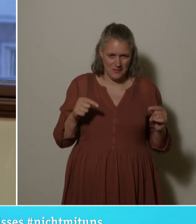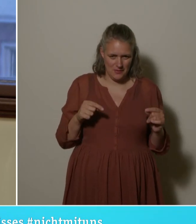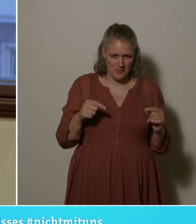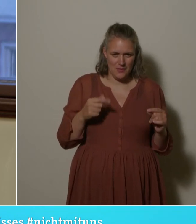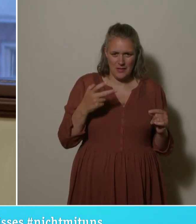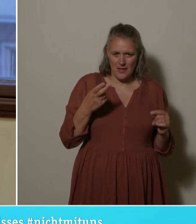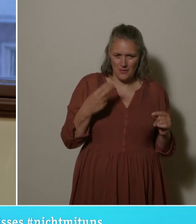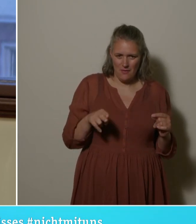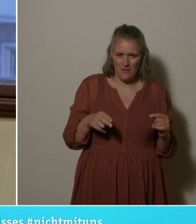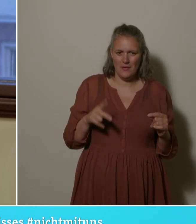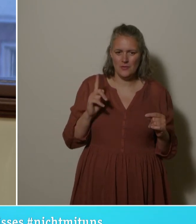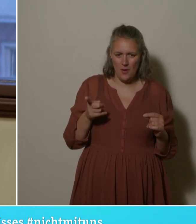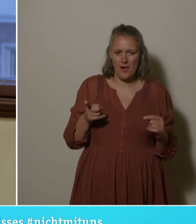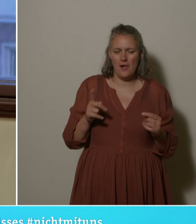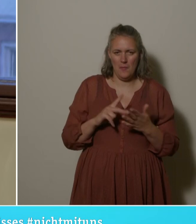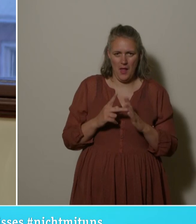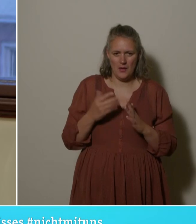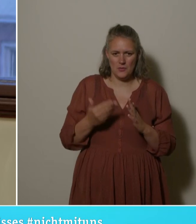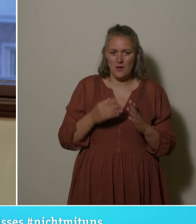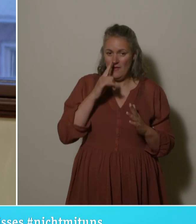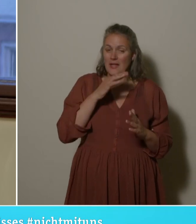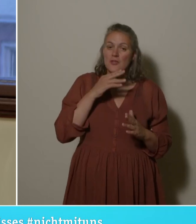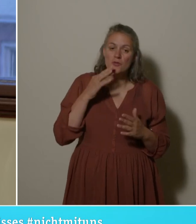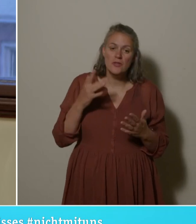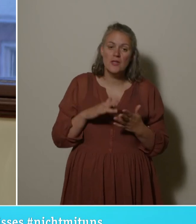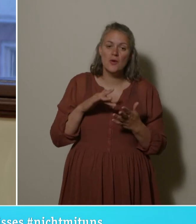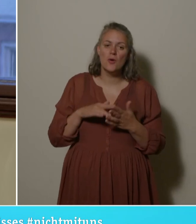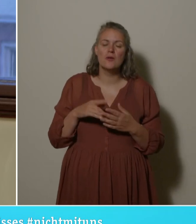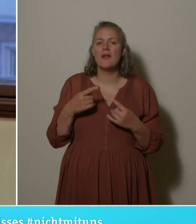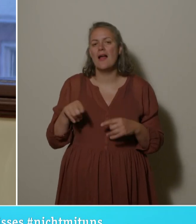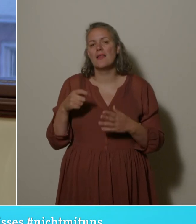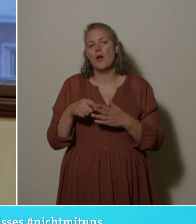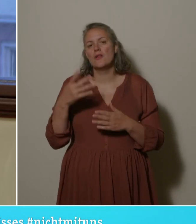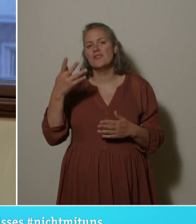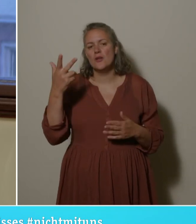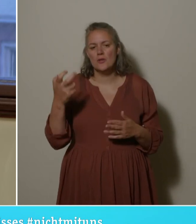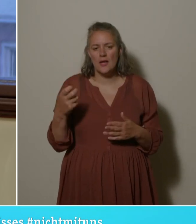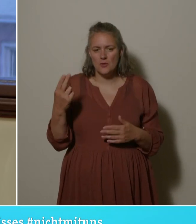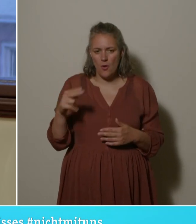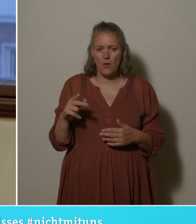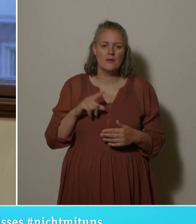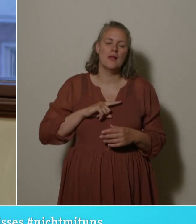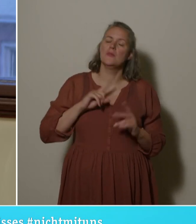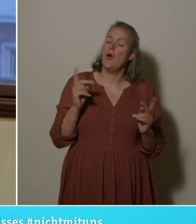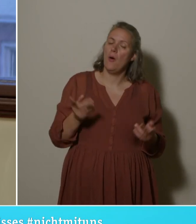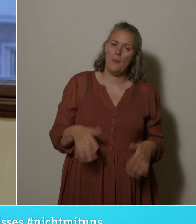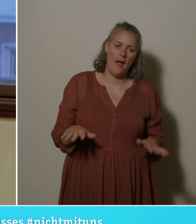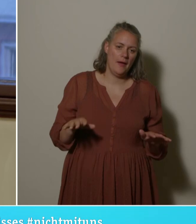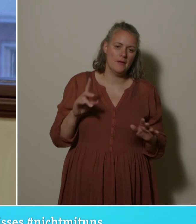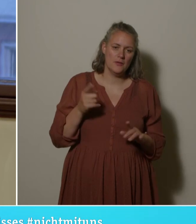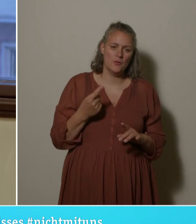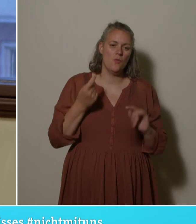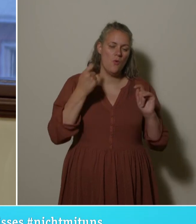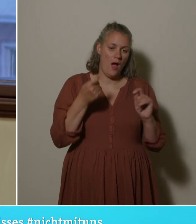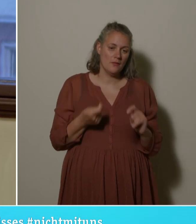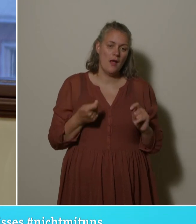dieses Ticket 30 Euro kosten soll. Wenn Ihnen das zu viel ist, weil das andere 34 Euro kostet, sind wir natürlich selbstverständlich bereit, einen